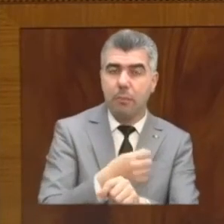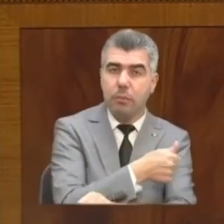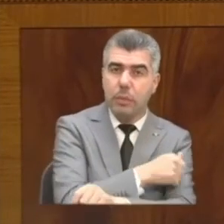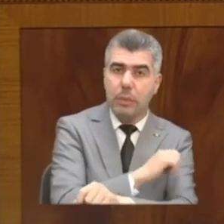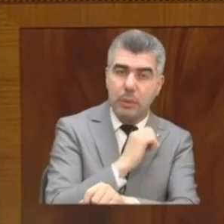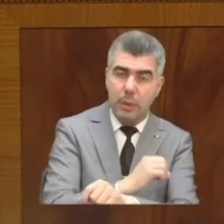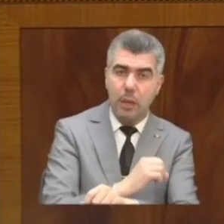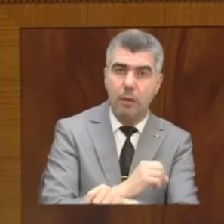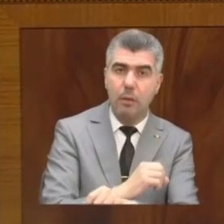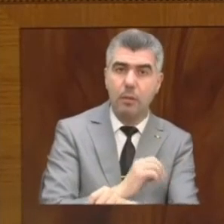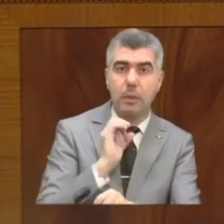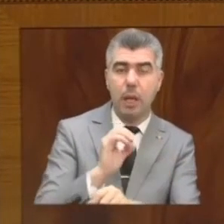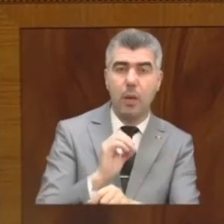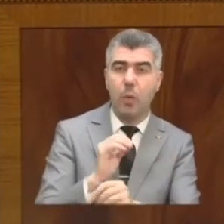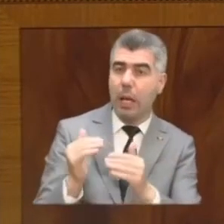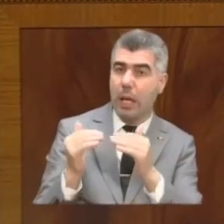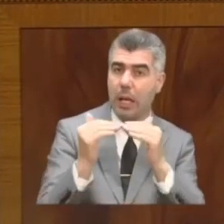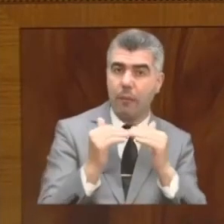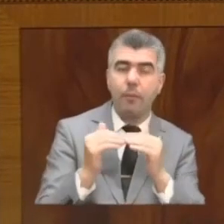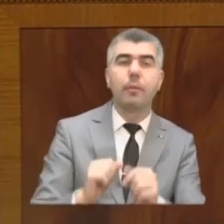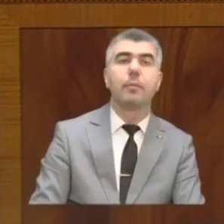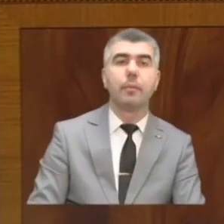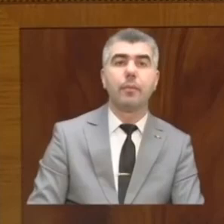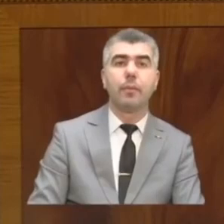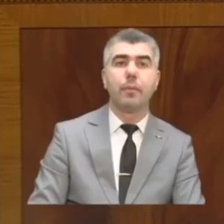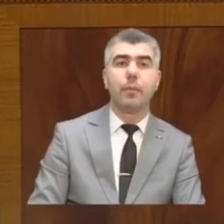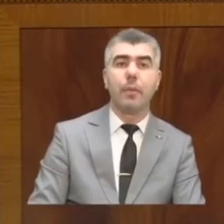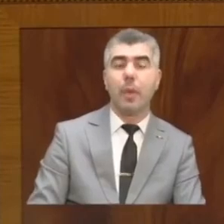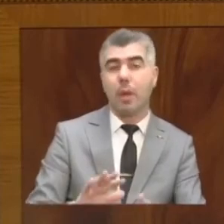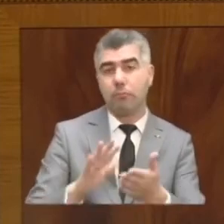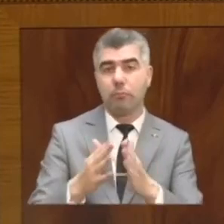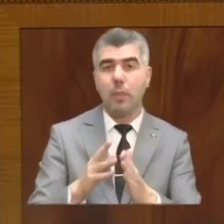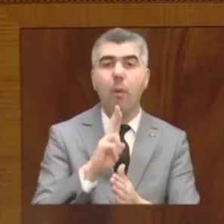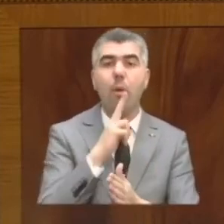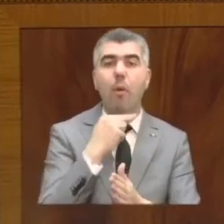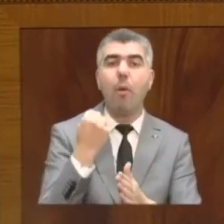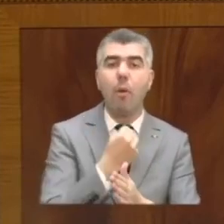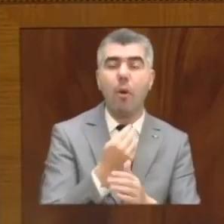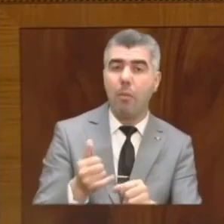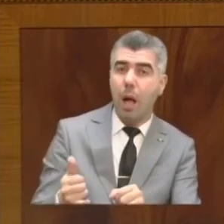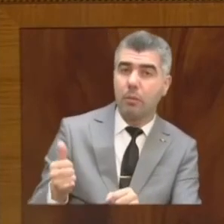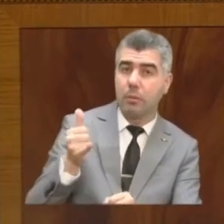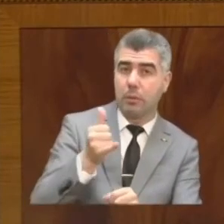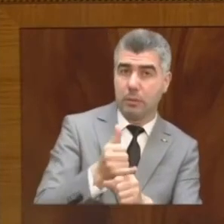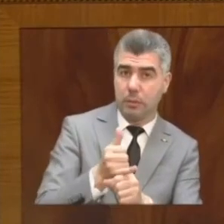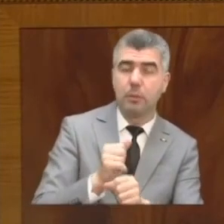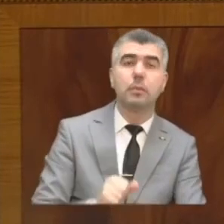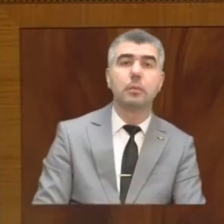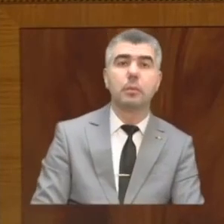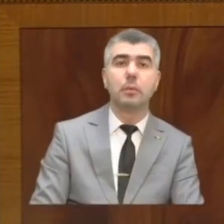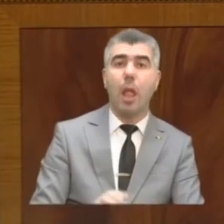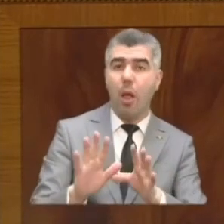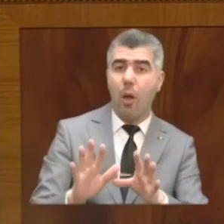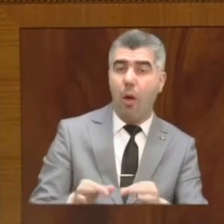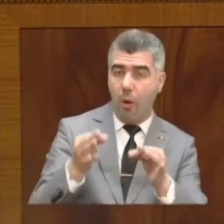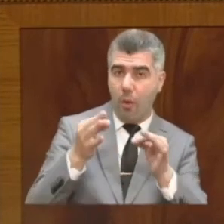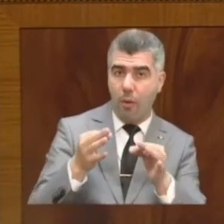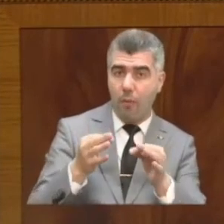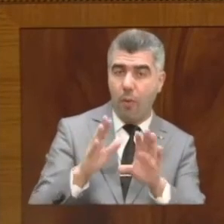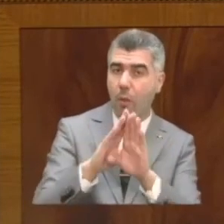سيما الأطر الطبية والشبه الطبية. وبذلك تكون الحكومة منذ تنصيبها قد أحدثت